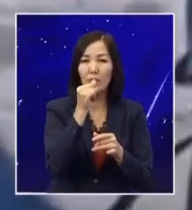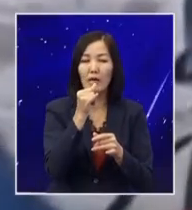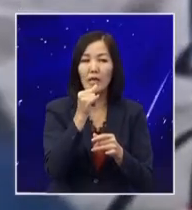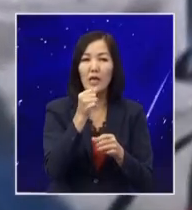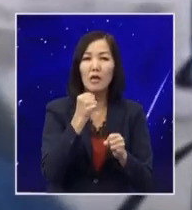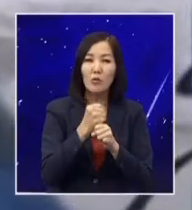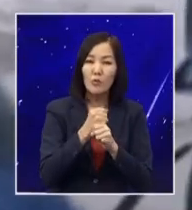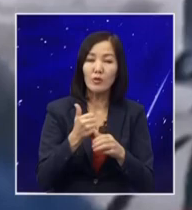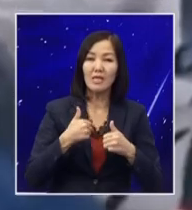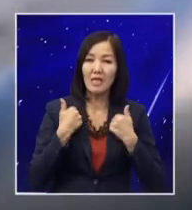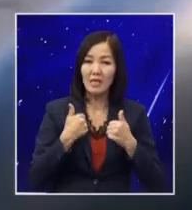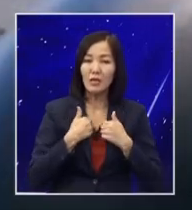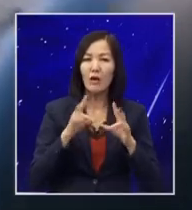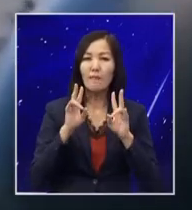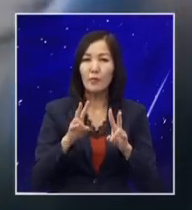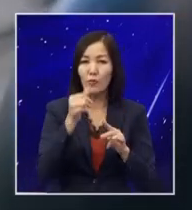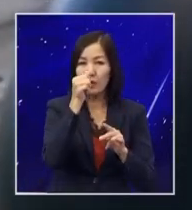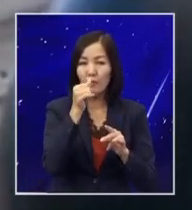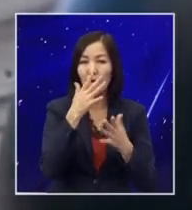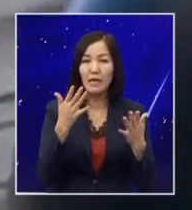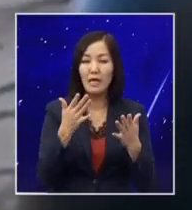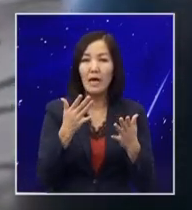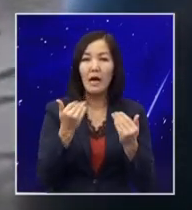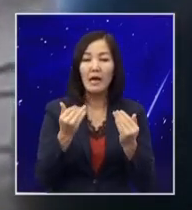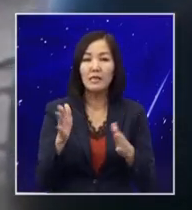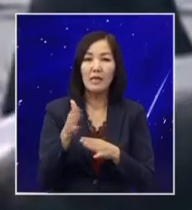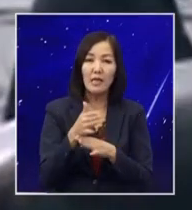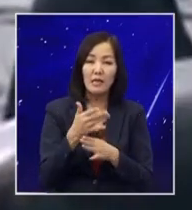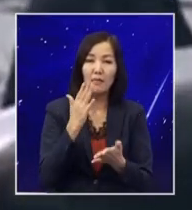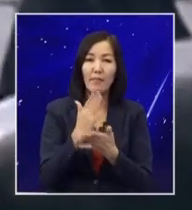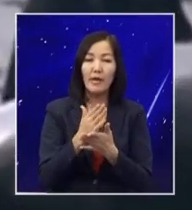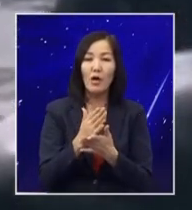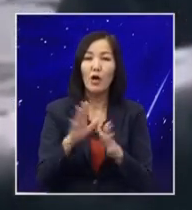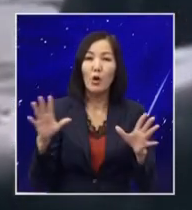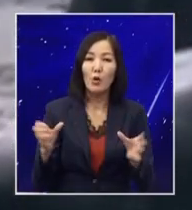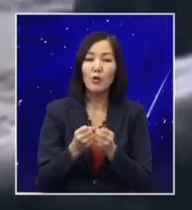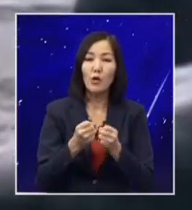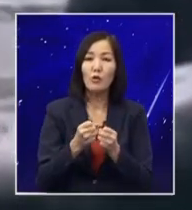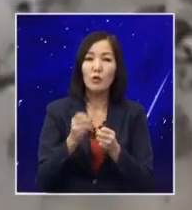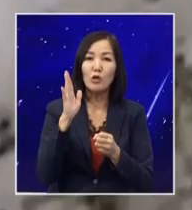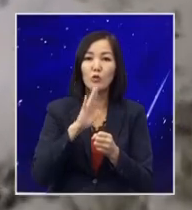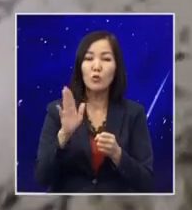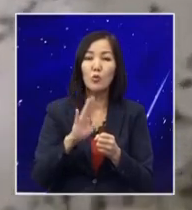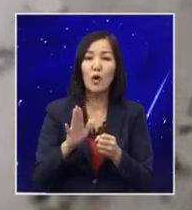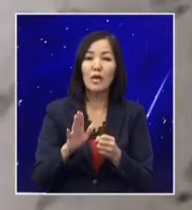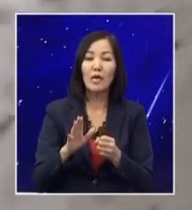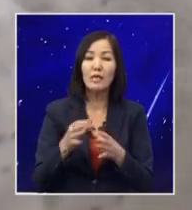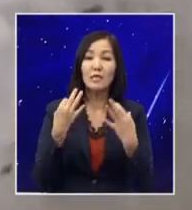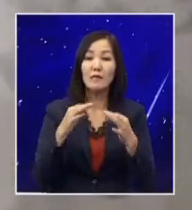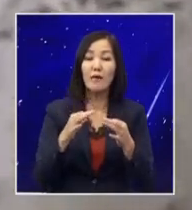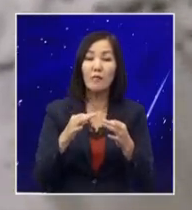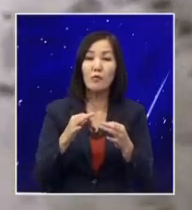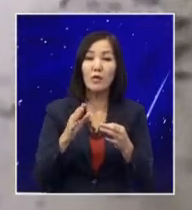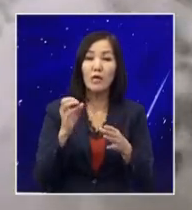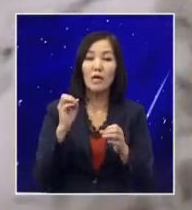қолдан келгенін жасауда. Дегенмен, олар әлі де жағалауда жатыр. Құтқарушы мамандар оларды теңізге жіберіп жатыр. Айта кетейік, соңғы